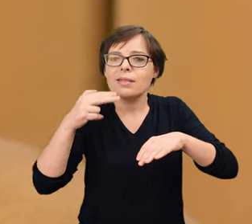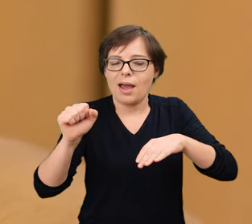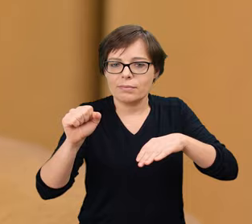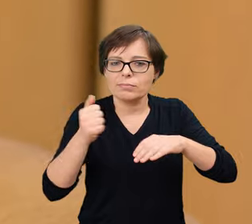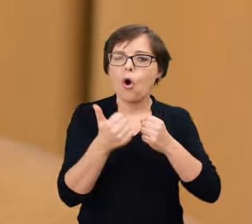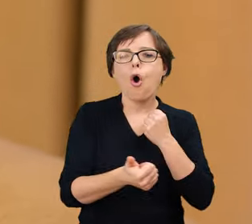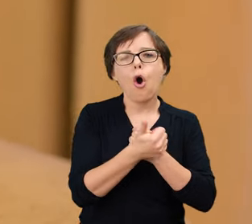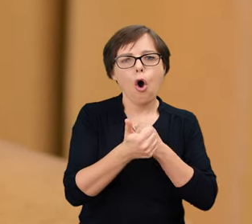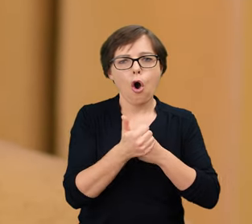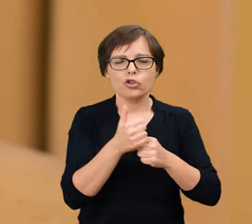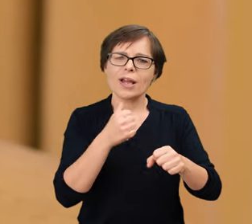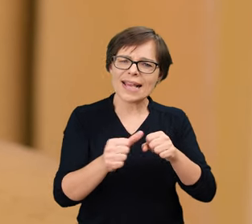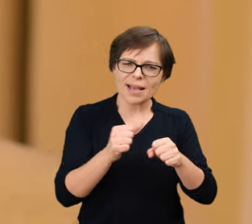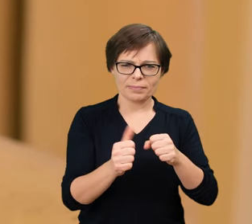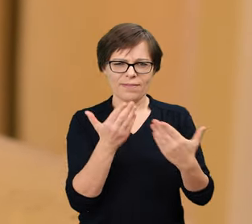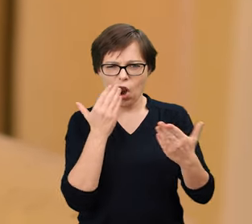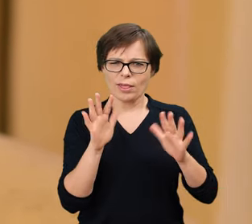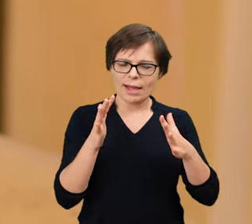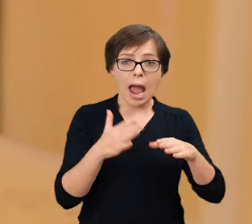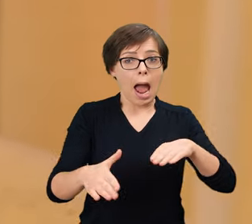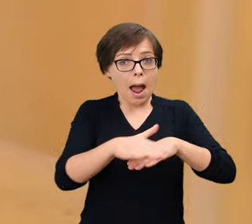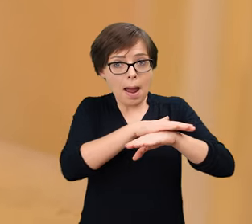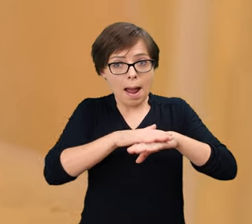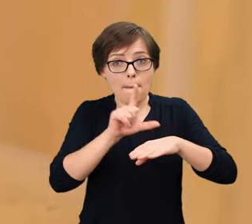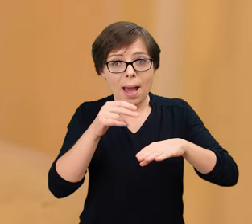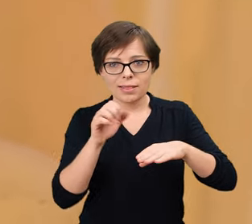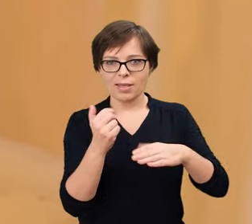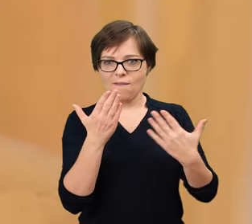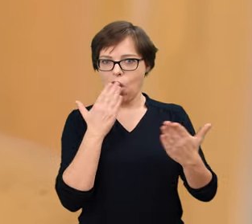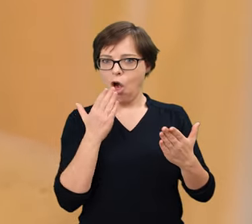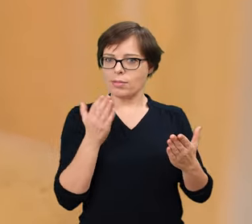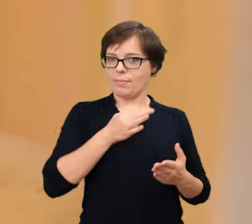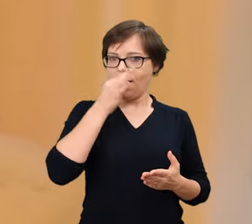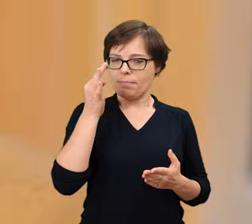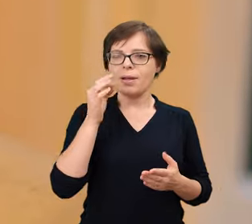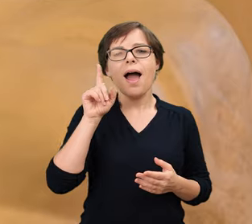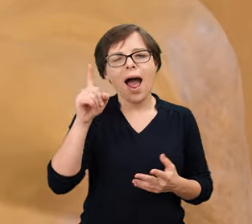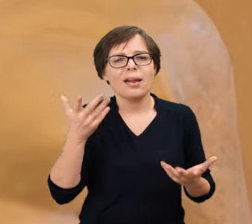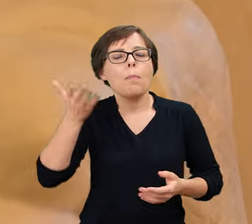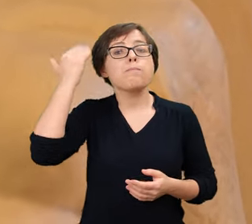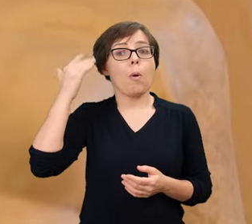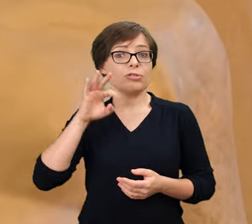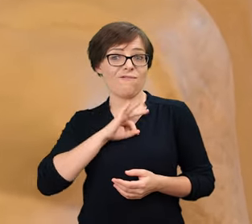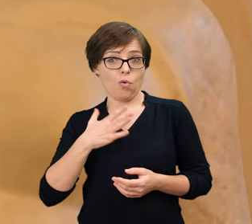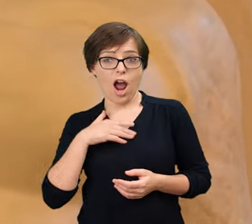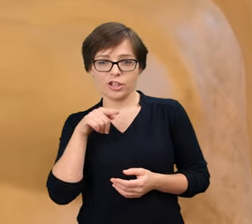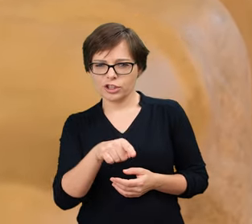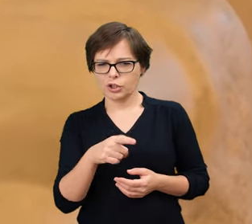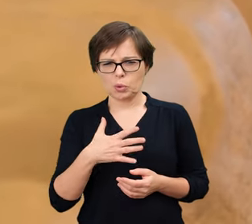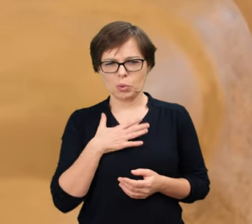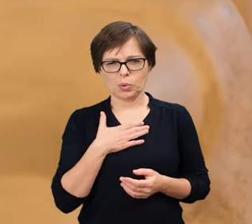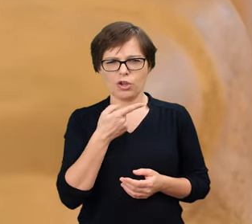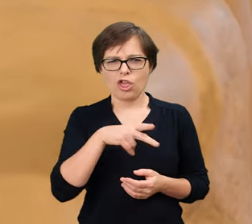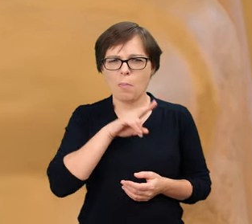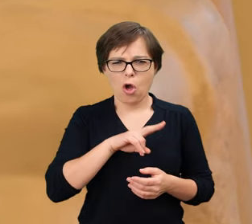miała nadawać temu gipsowi bardziej szlachetny charakter, ale poprzedni właściciel chyba nie mógł znieść tej